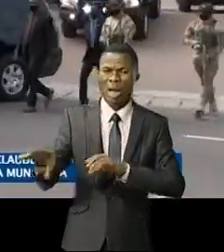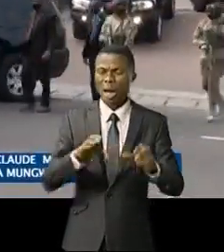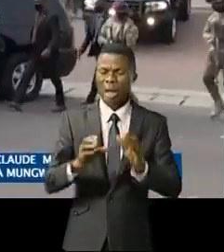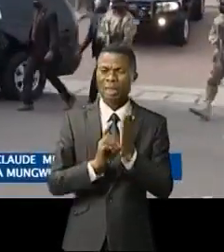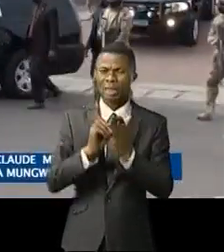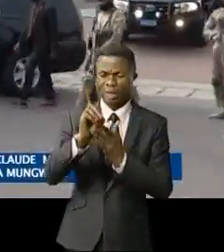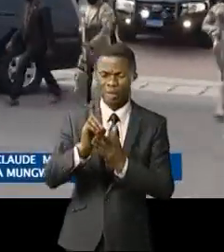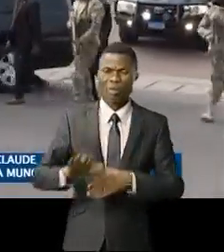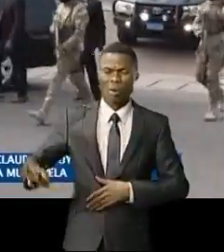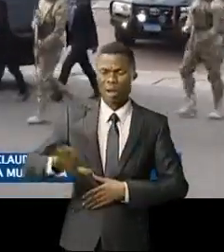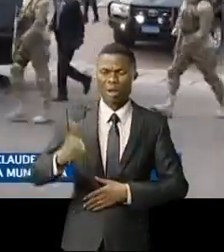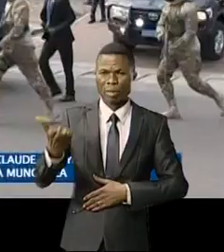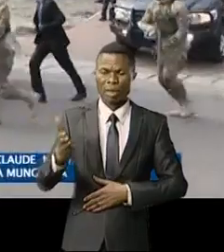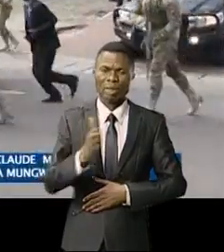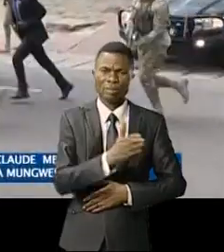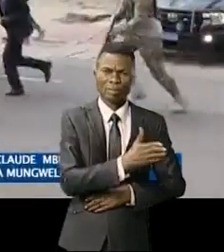développement.